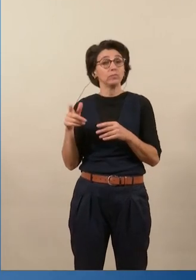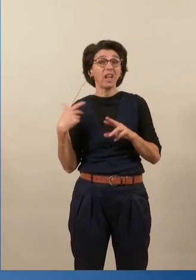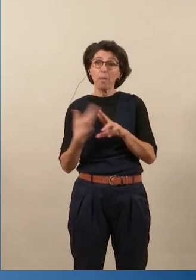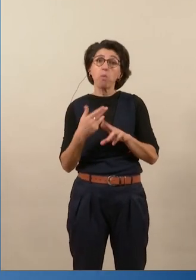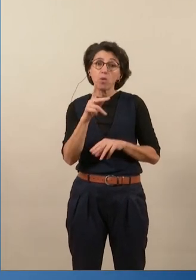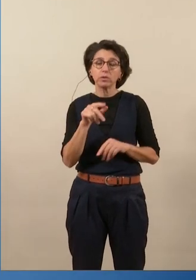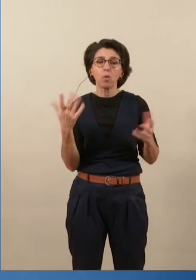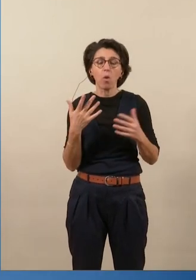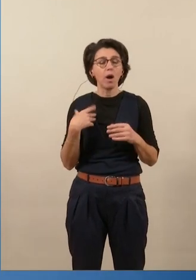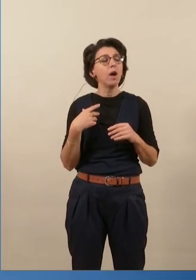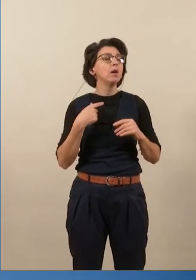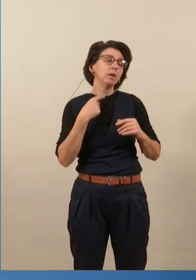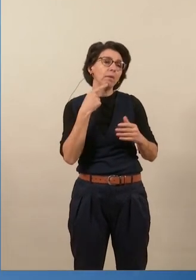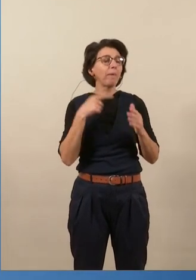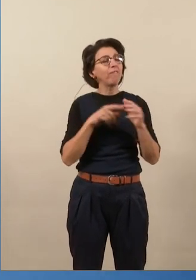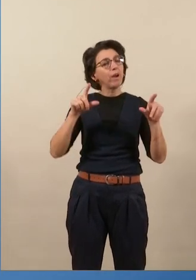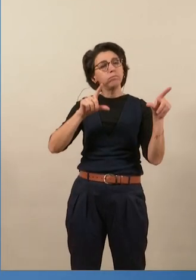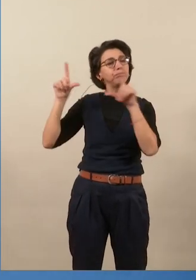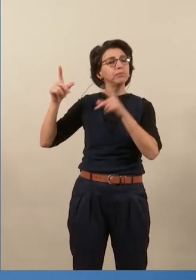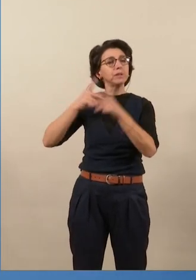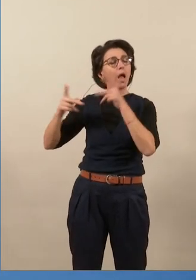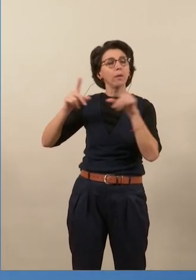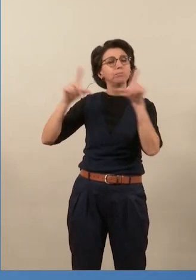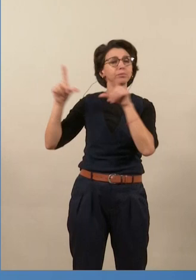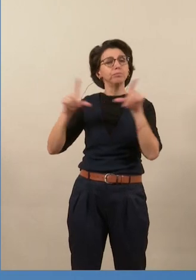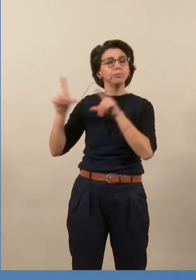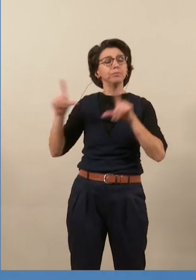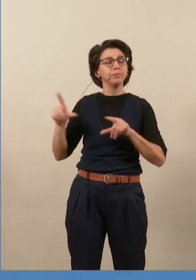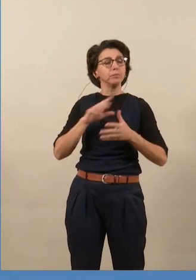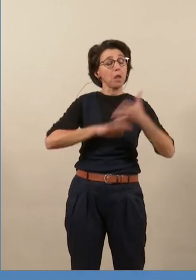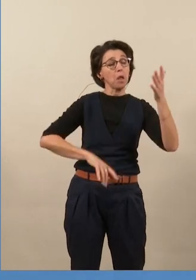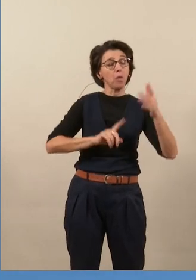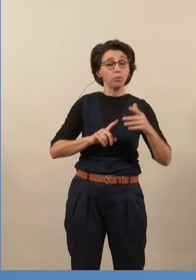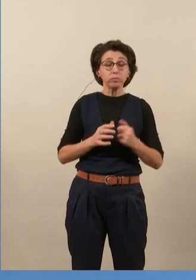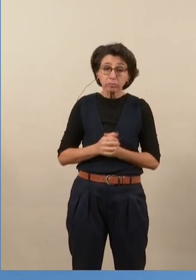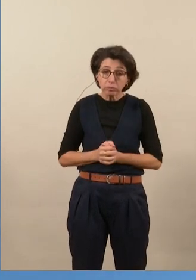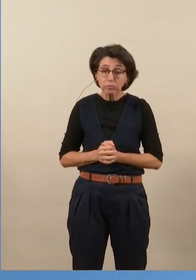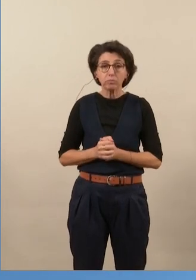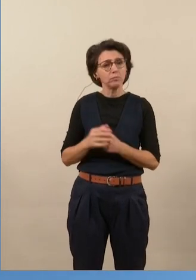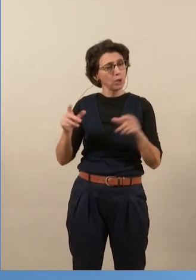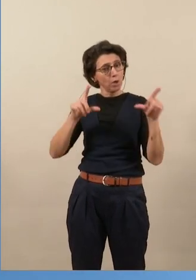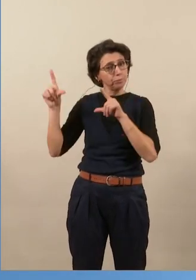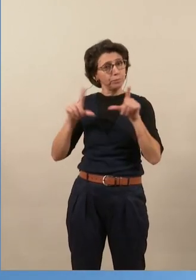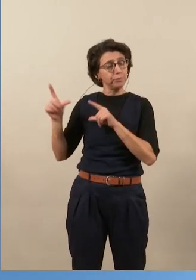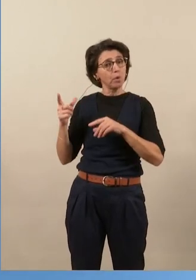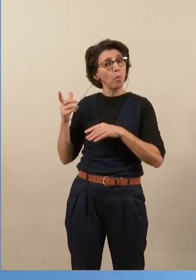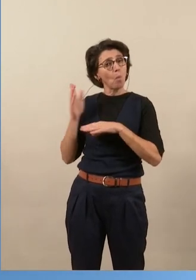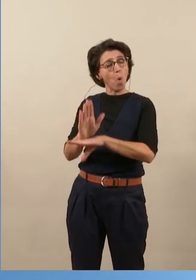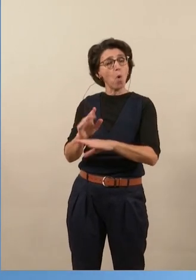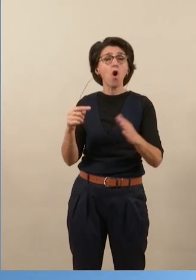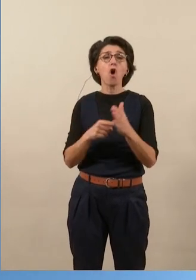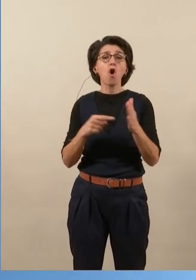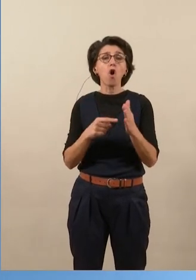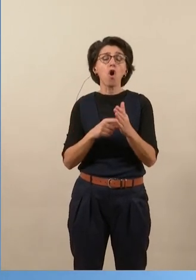diaporama plutôt que de notes ce dernier vous avez été projeté en commission